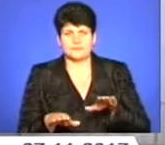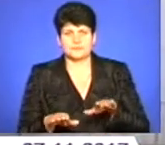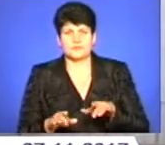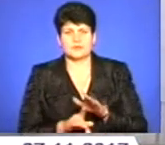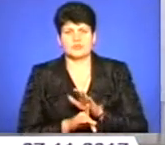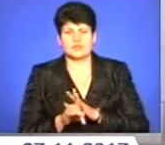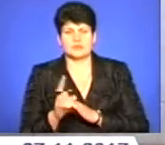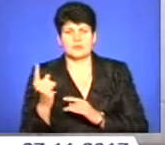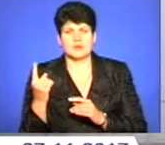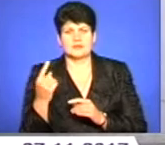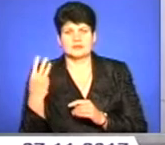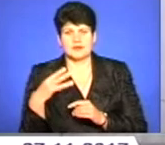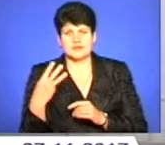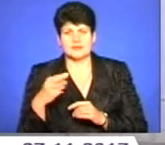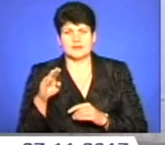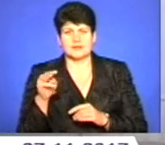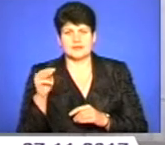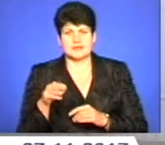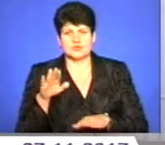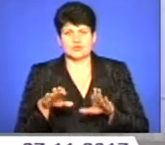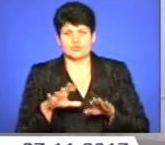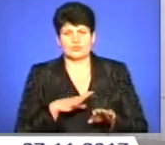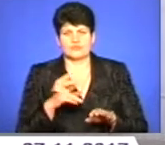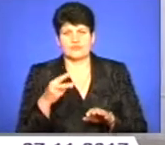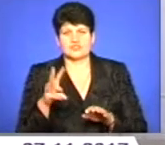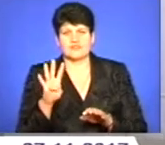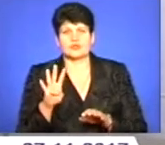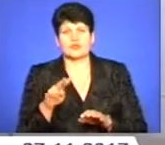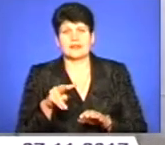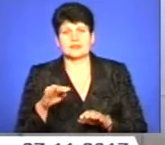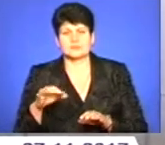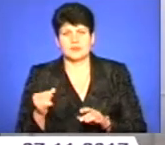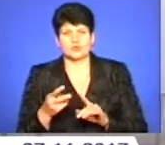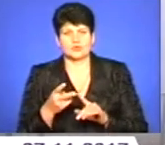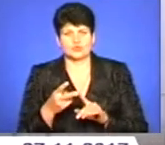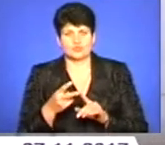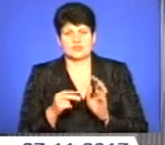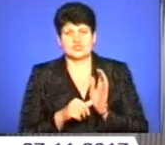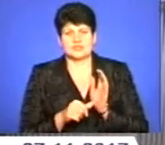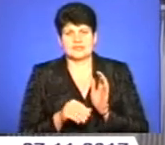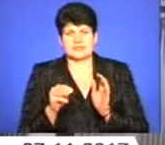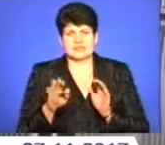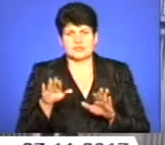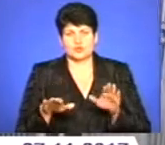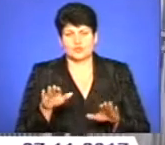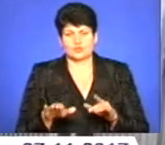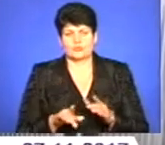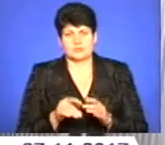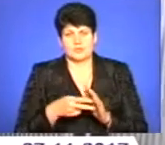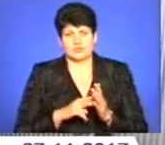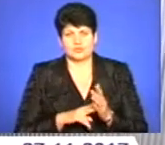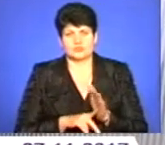черги потужністю 30 тисяч тонн відбувся 24 листопада. Другу чергу потужністю 60 тисяч тонн планують запустити